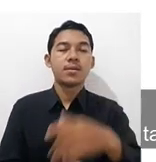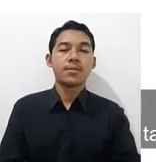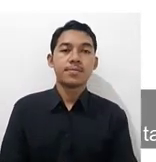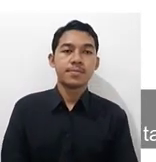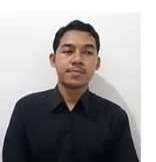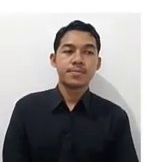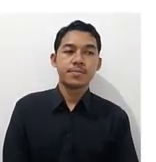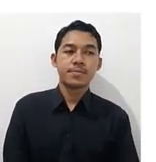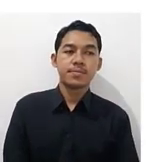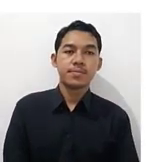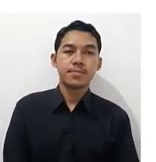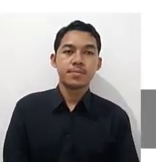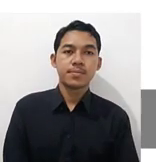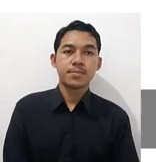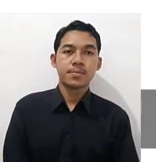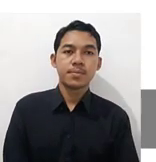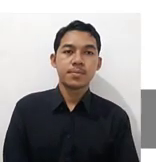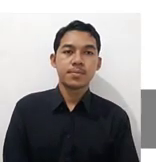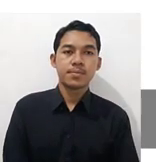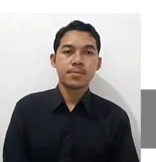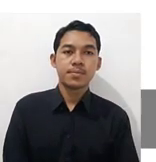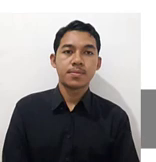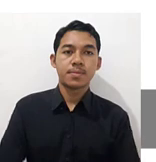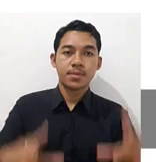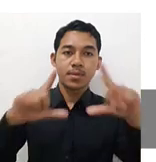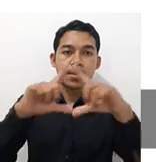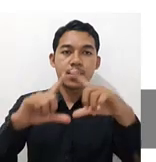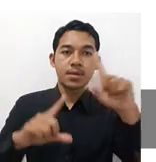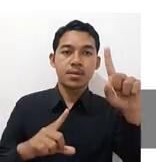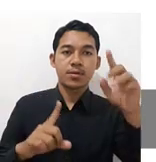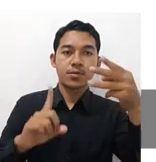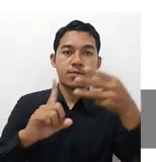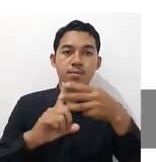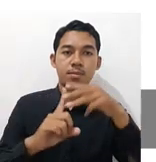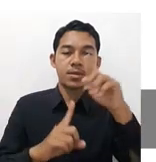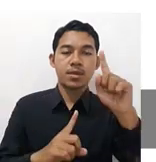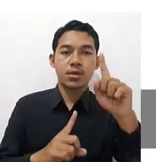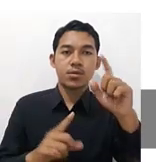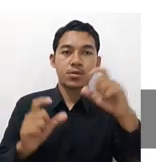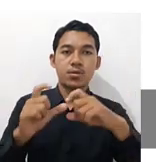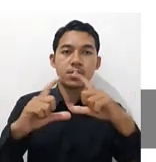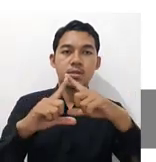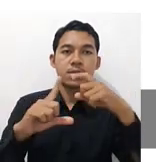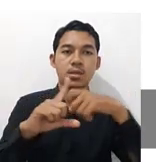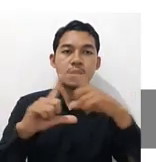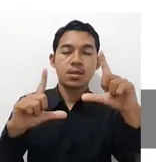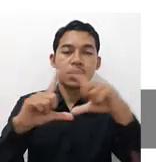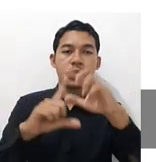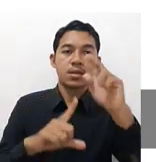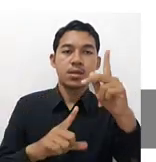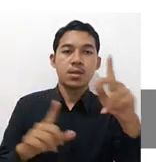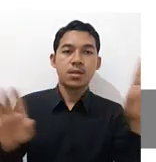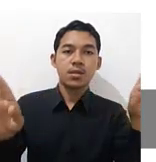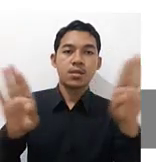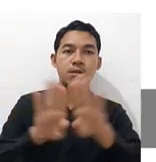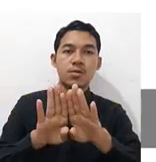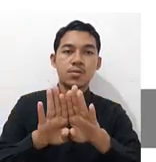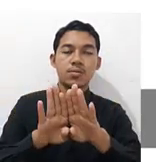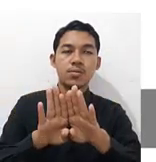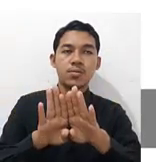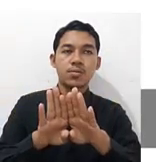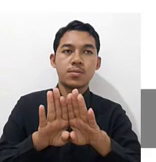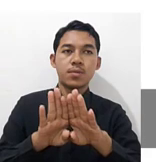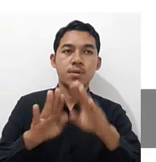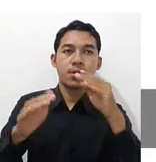0. Tuh. Saat A-nya 1, B-nya 1, saat saklarnya tertutup dan dua-duanya saklarnya tertutup,